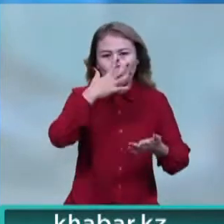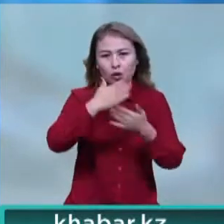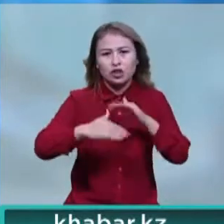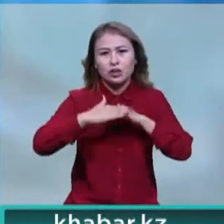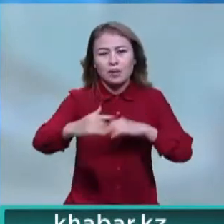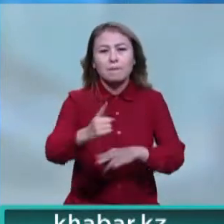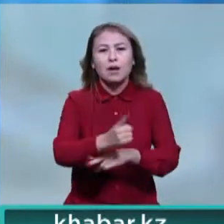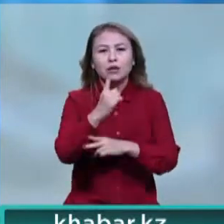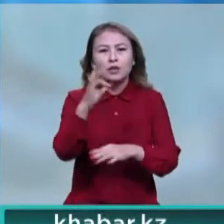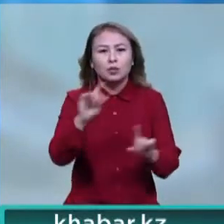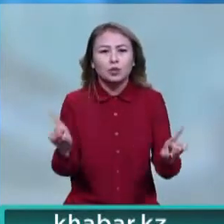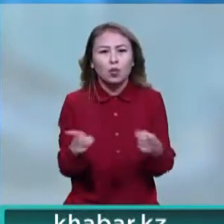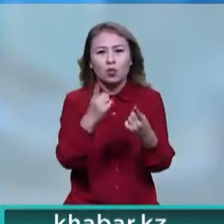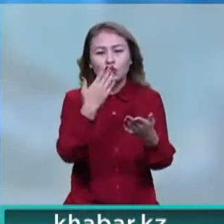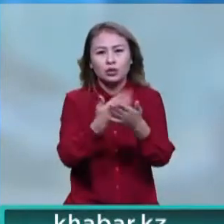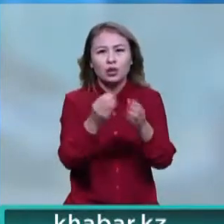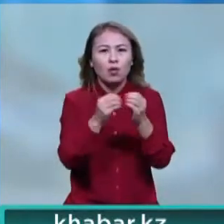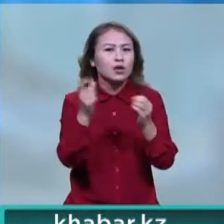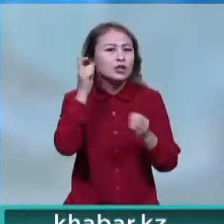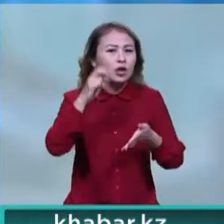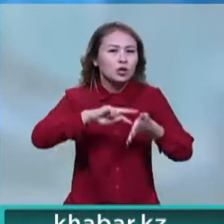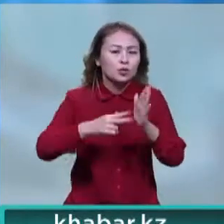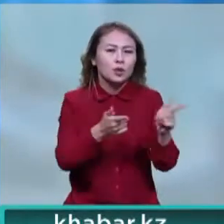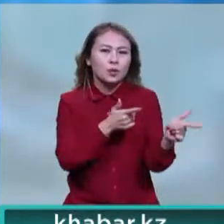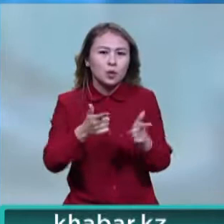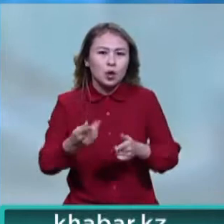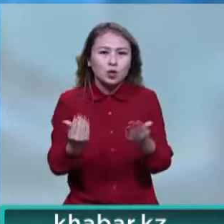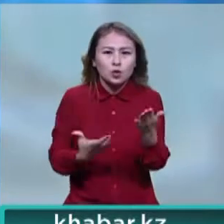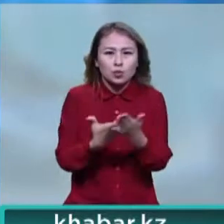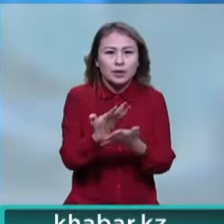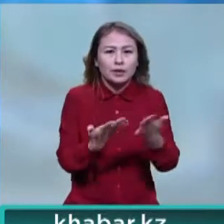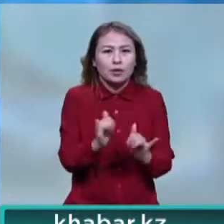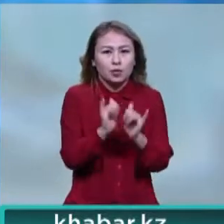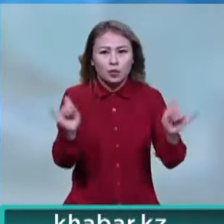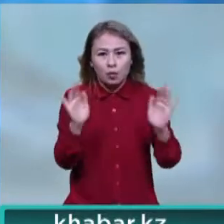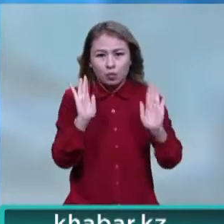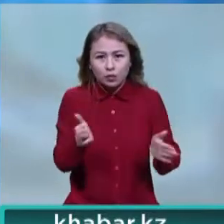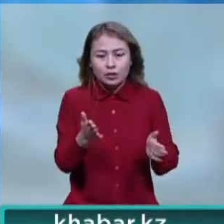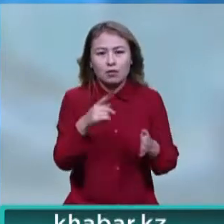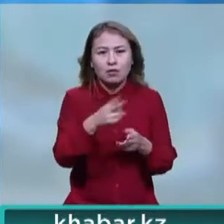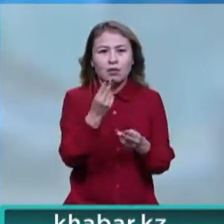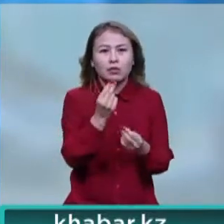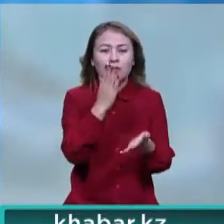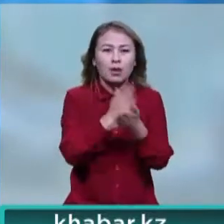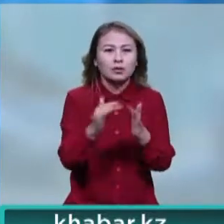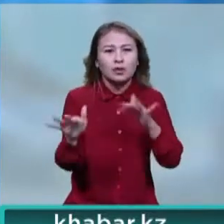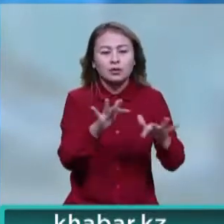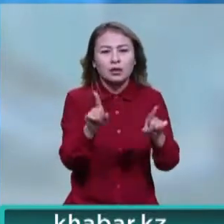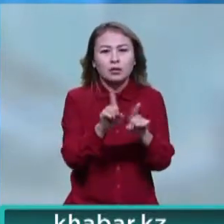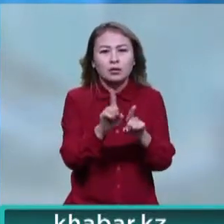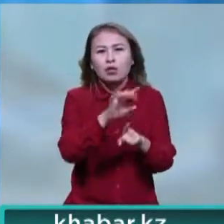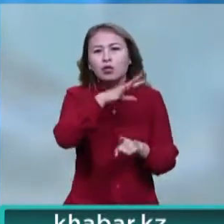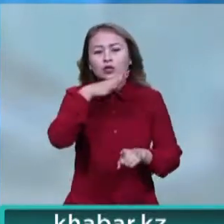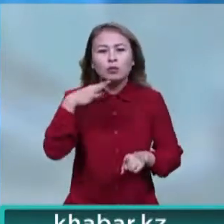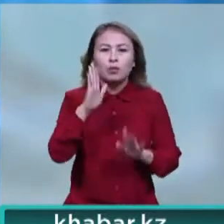жерінде балық шаруашылығын дамытудың 10 жылдық жоспарын әзірлеуде. Субсидия көбейсе, саны бар, сапасы жоқ шаруашылықтар қаптап